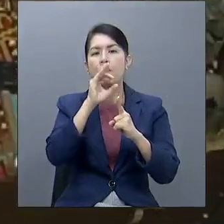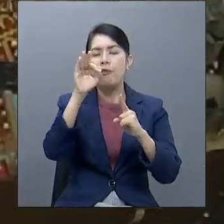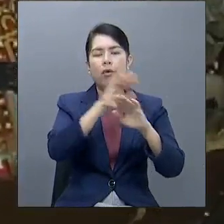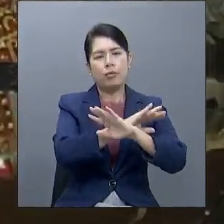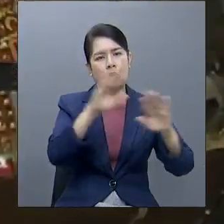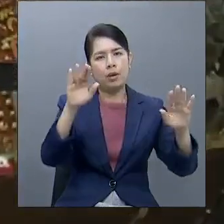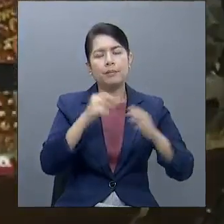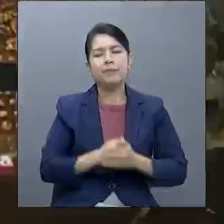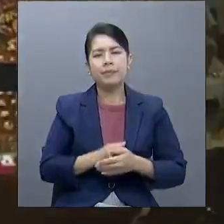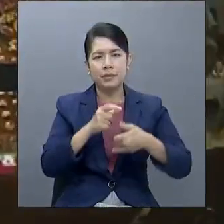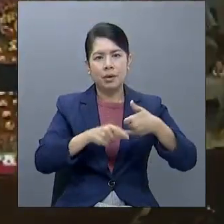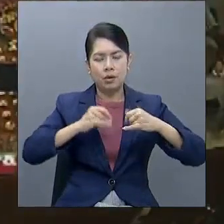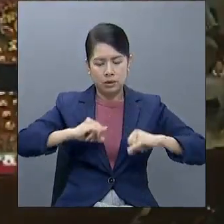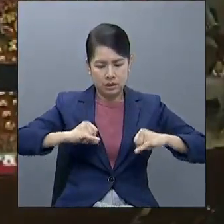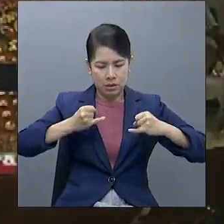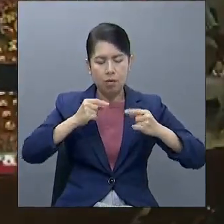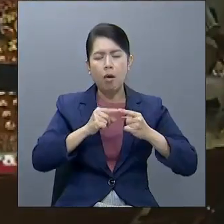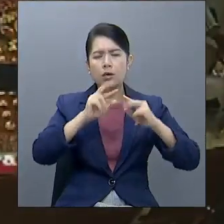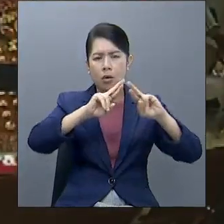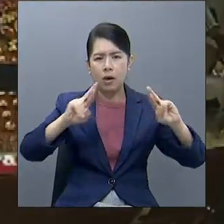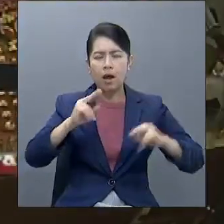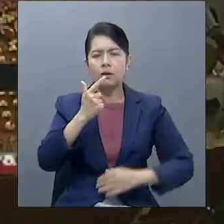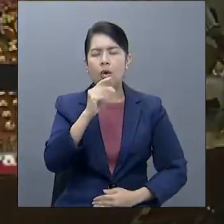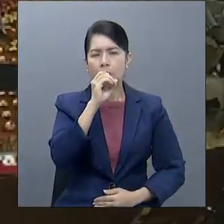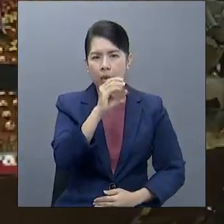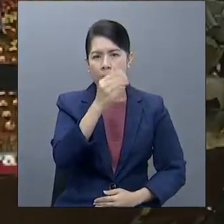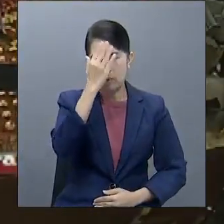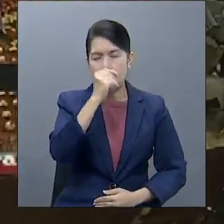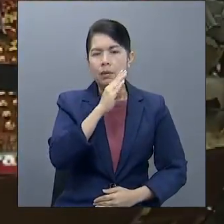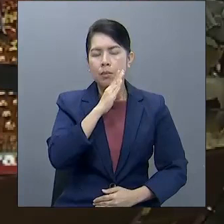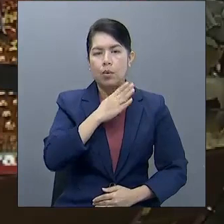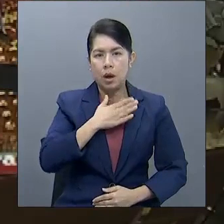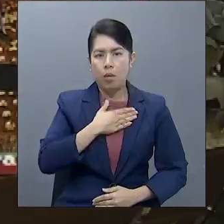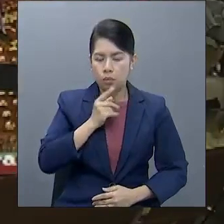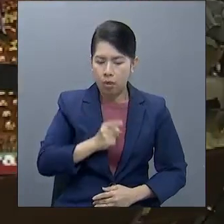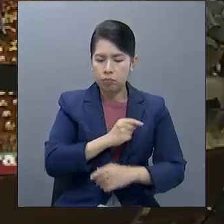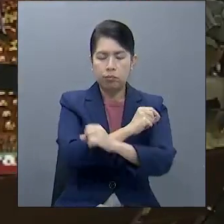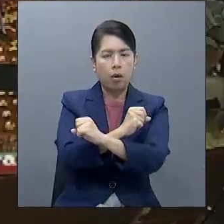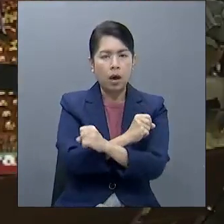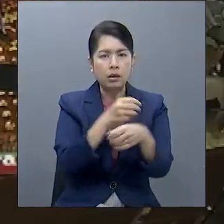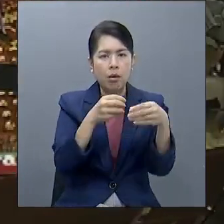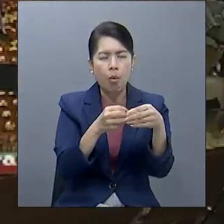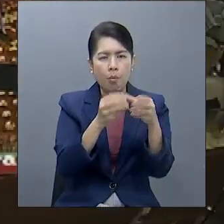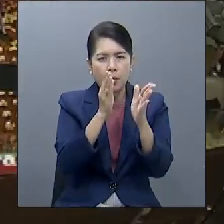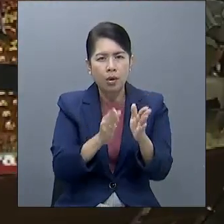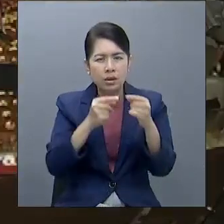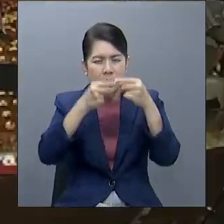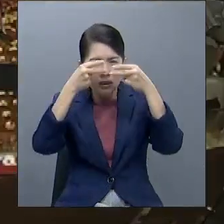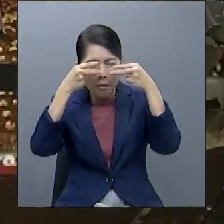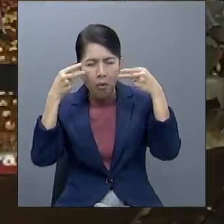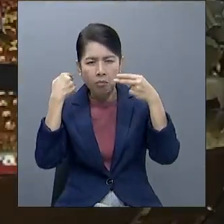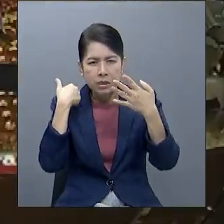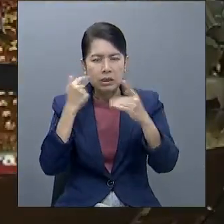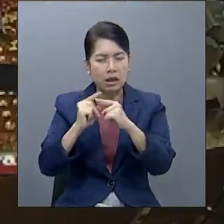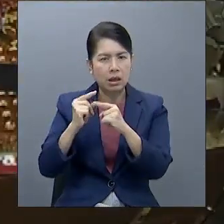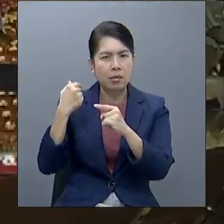บอกว่าคดีนี้ถือเป็นกรณีศึกษาสำหรับร้านค้าที่จะต้องป้องกันตัวเองจากโจรผู้ร้ายที่นับวันเนี่ยจะมีเพิ่มมากขึ้นเ